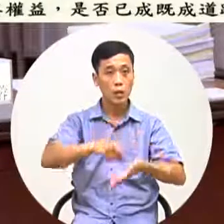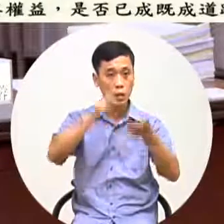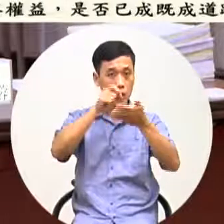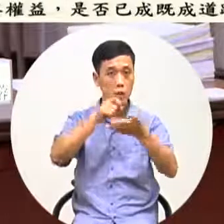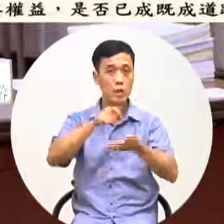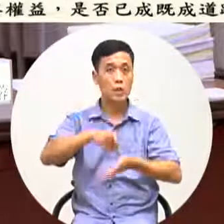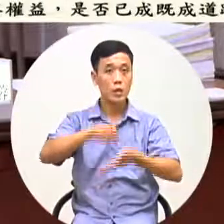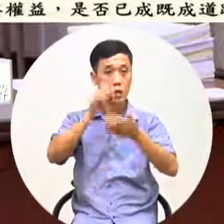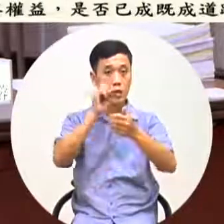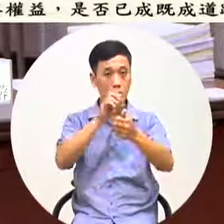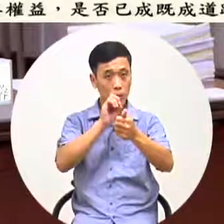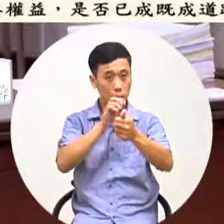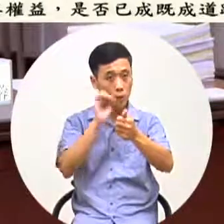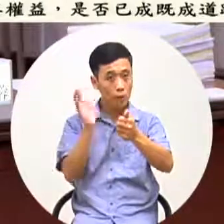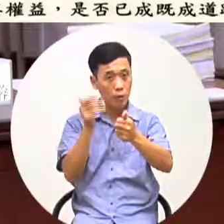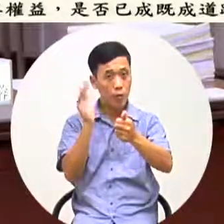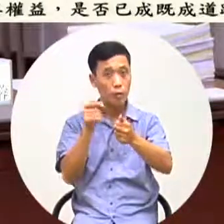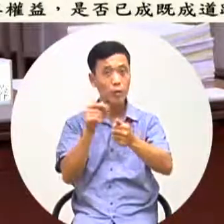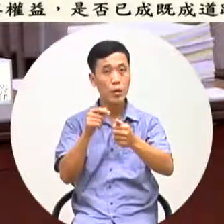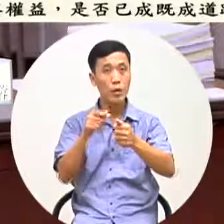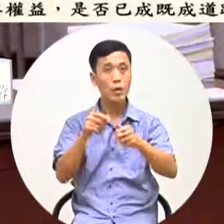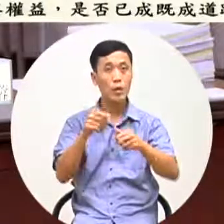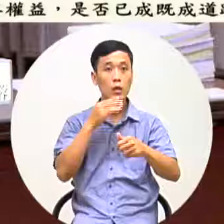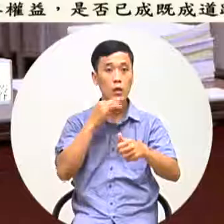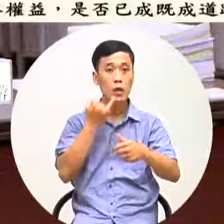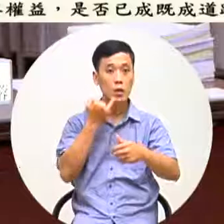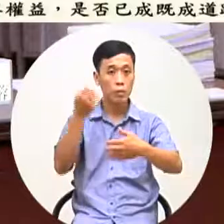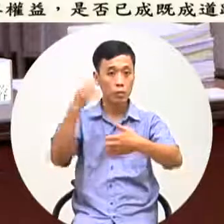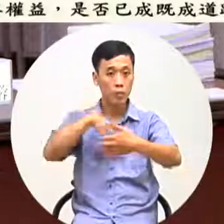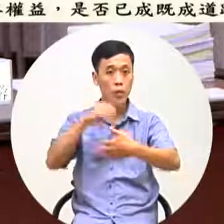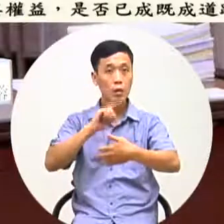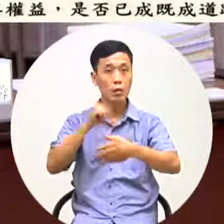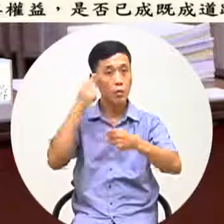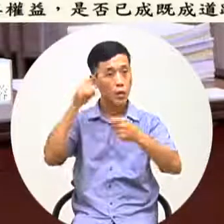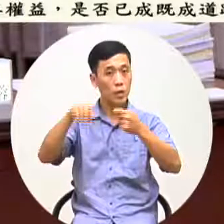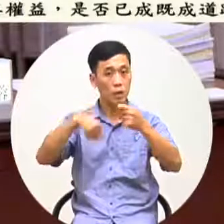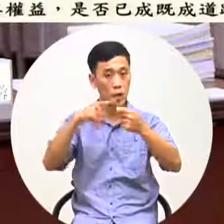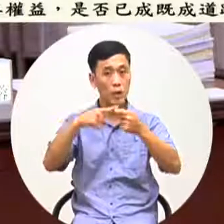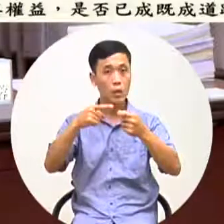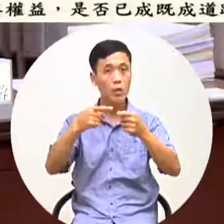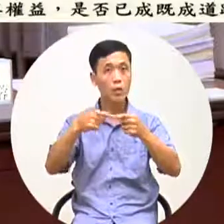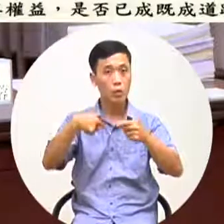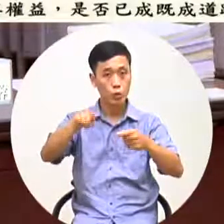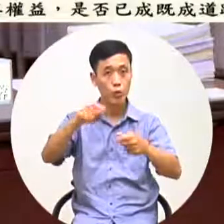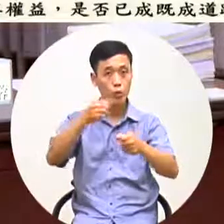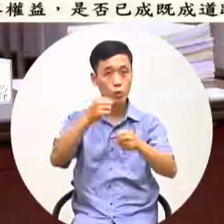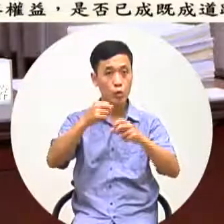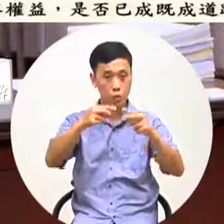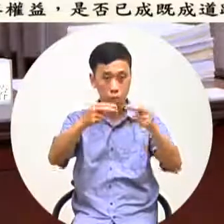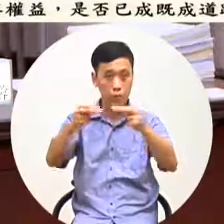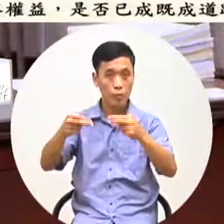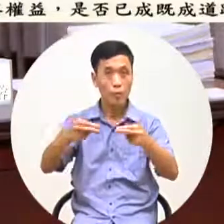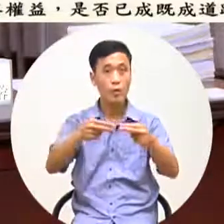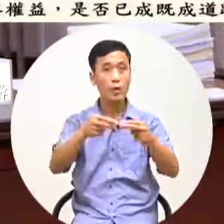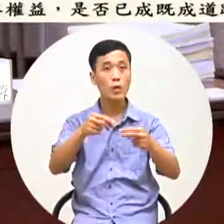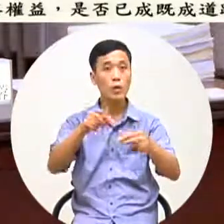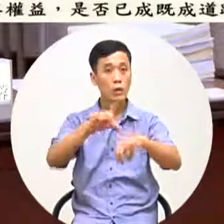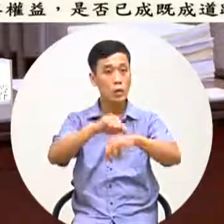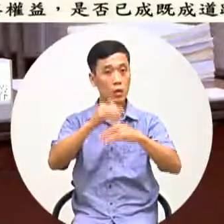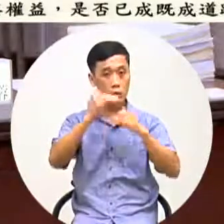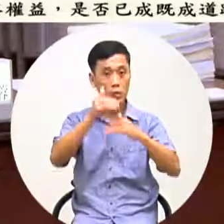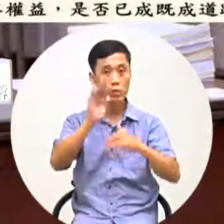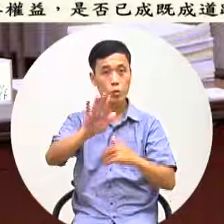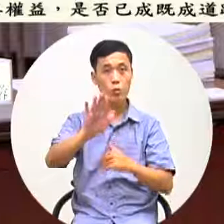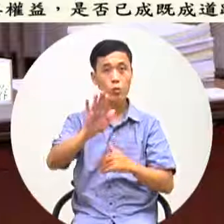当咧，哈，纳入美尼多来做些处理，哦，啊，这属这个时间有限点点，哈，啊，那迄个我顺便甲咱大